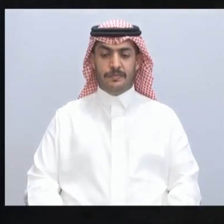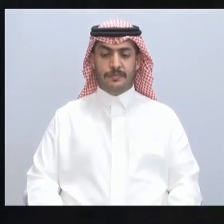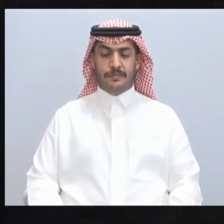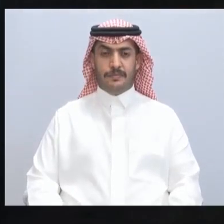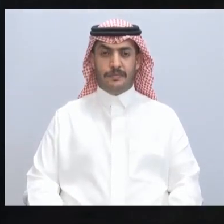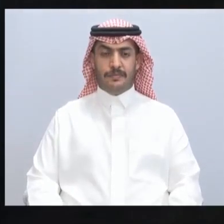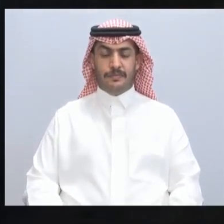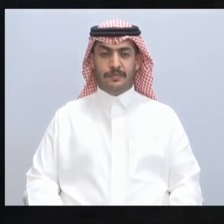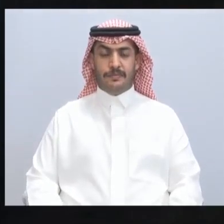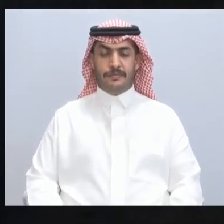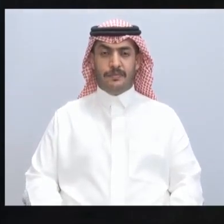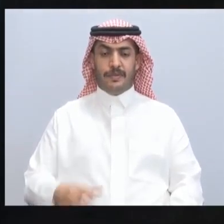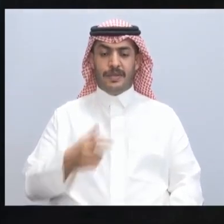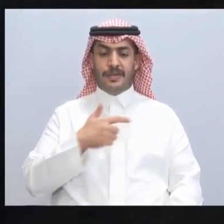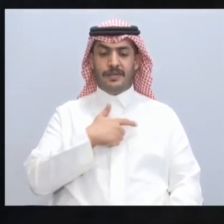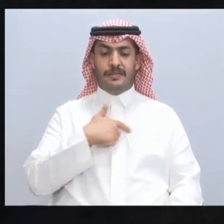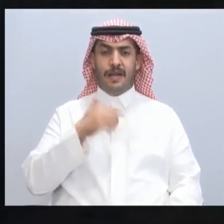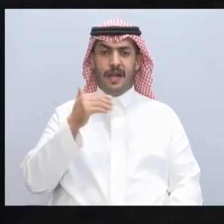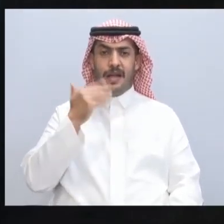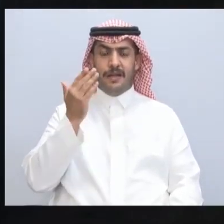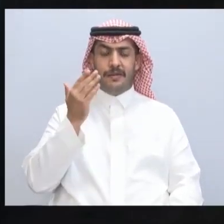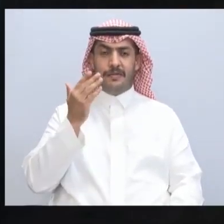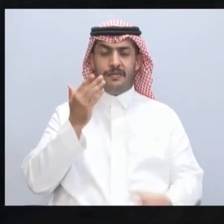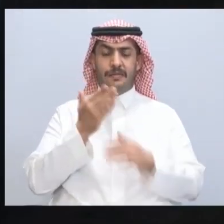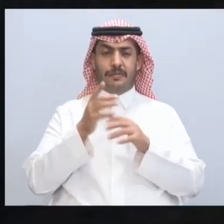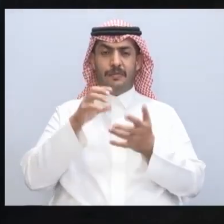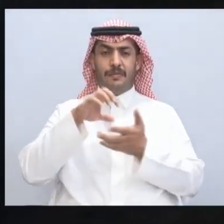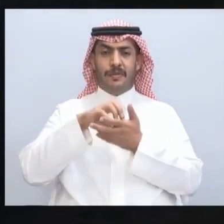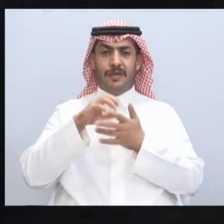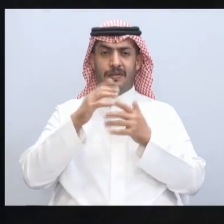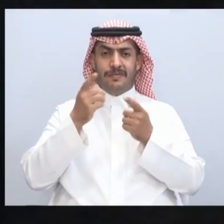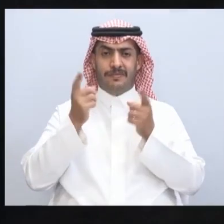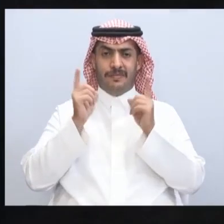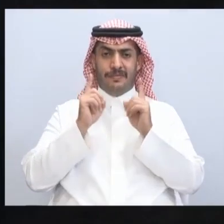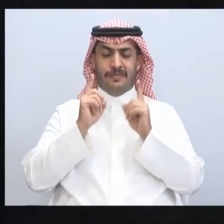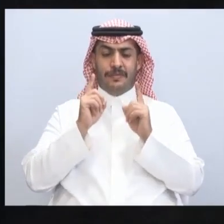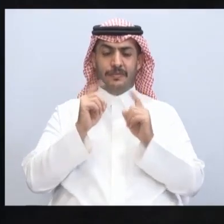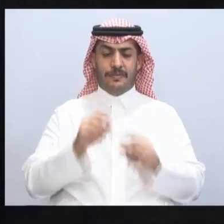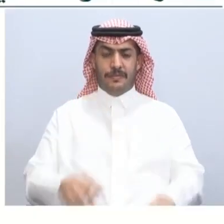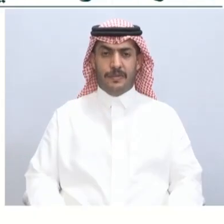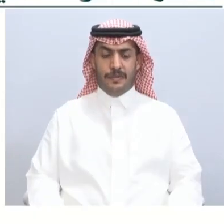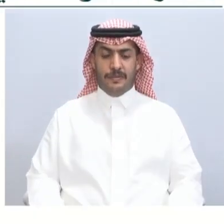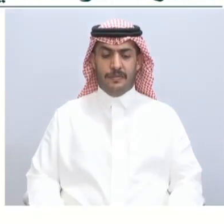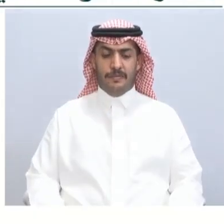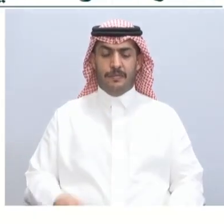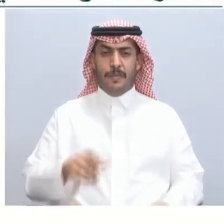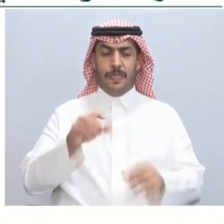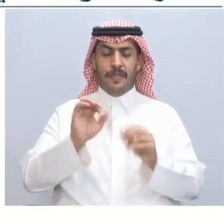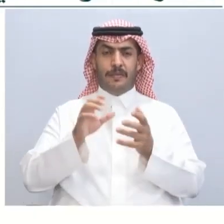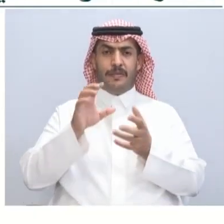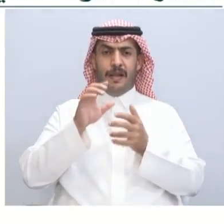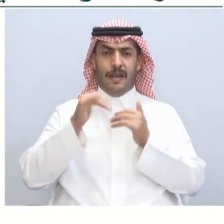وهي من الاسم خارجيه في البيئه المحيطه بارك الله فيكم هي الاحداث